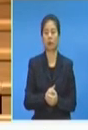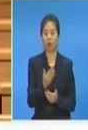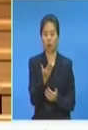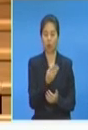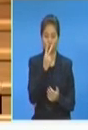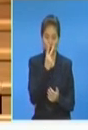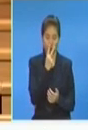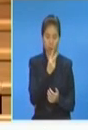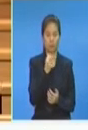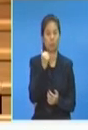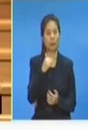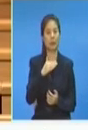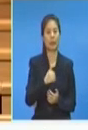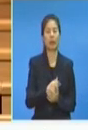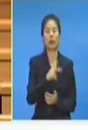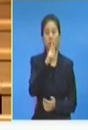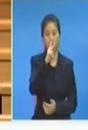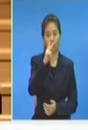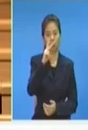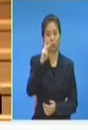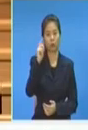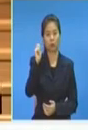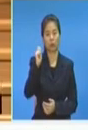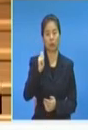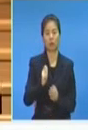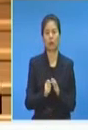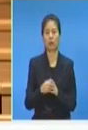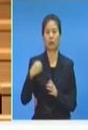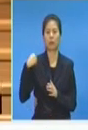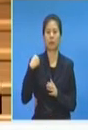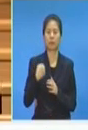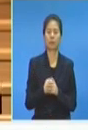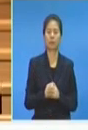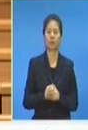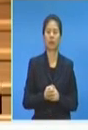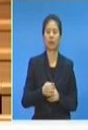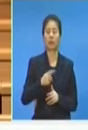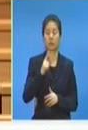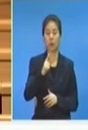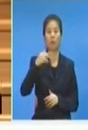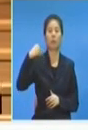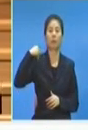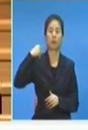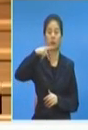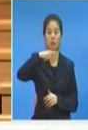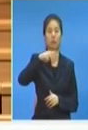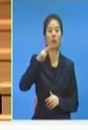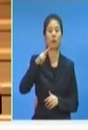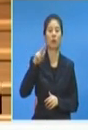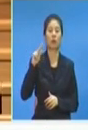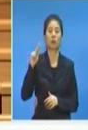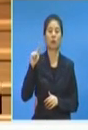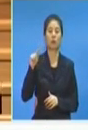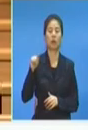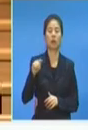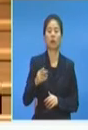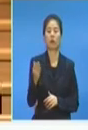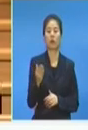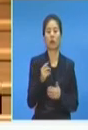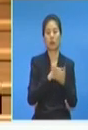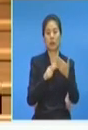ห้าเสือกกต.เท่านั้นแหละครับที่จะออกหมายค้นได้ออกหมายค้นได้เฉพาะเมื่อมีพระกิตติกา ให้มีการเลือกตั้ง5